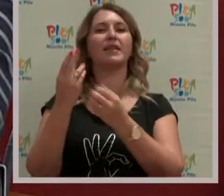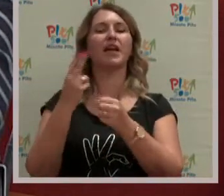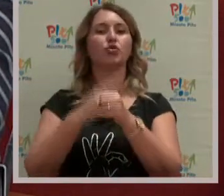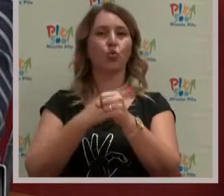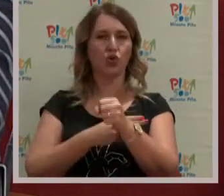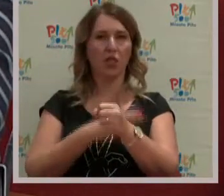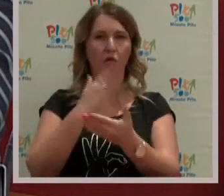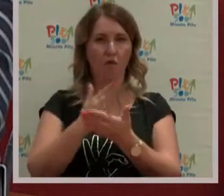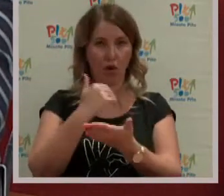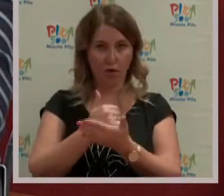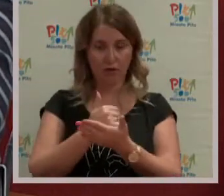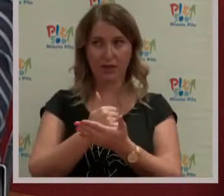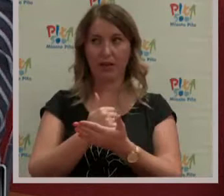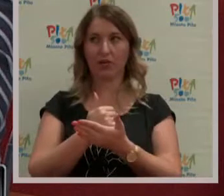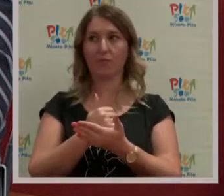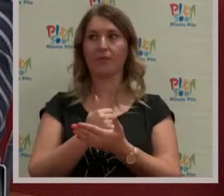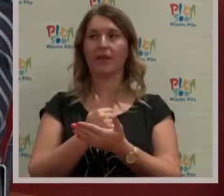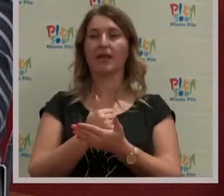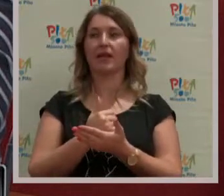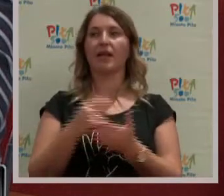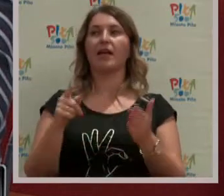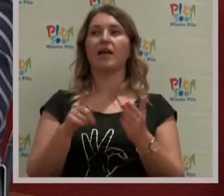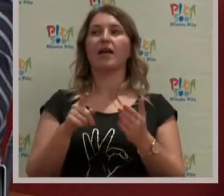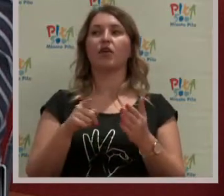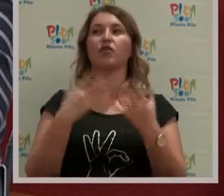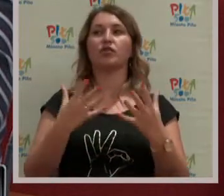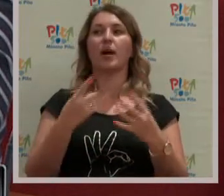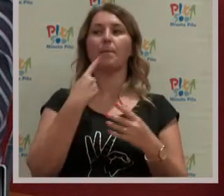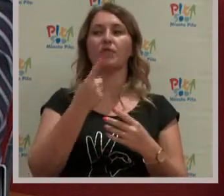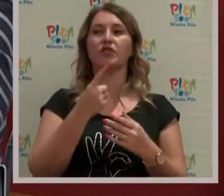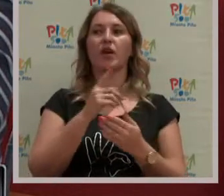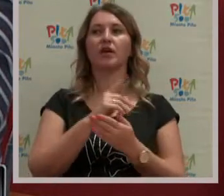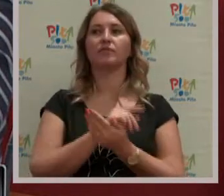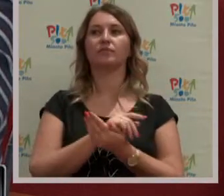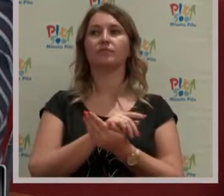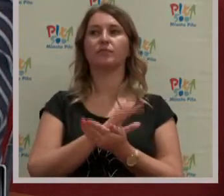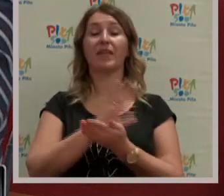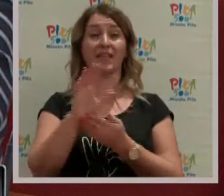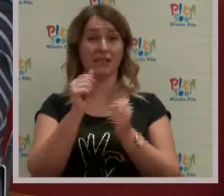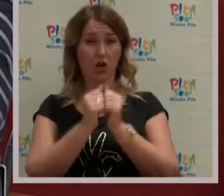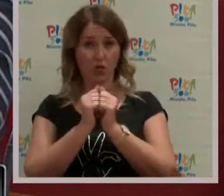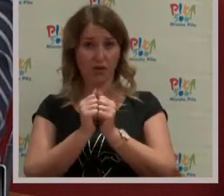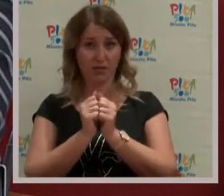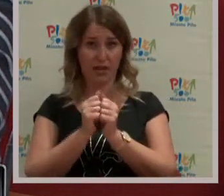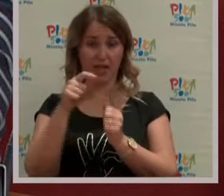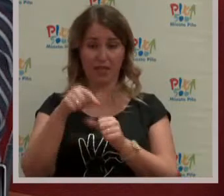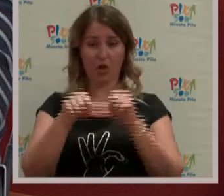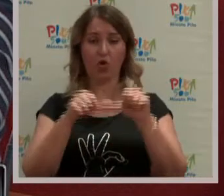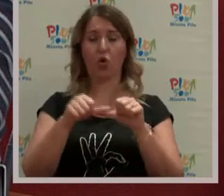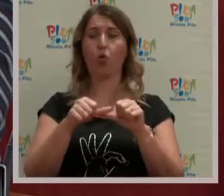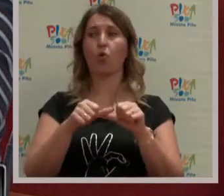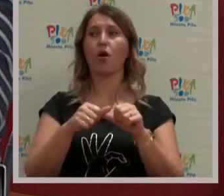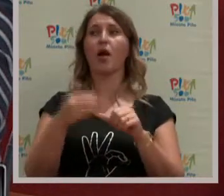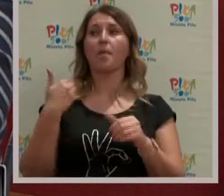i również dla Państwa informacji chciałam powiedzieć na początek właściwie że do 15 września bieżącego roku tak jak w każdym roku składane są